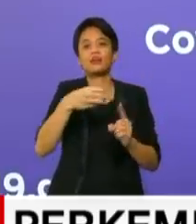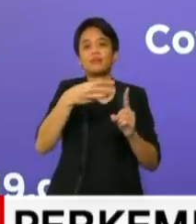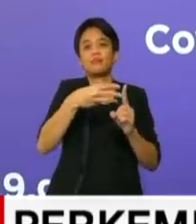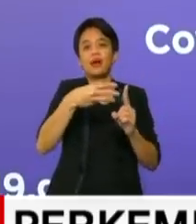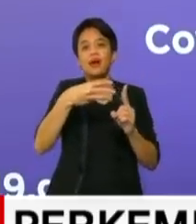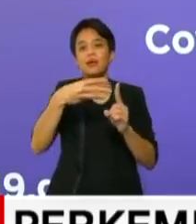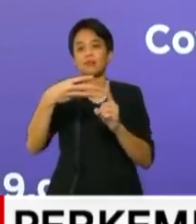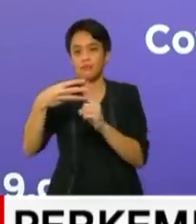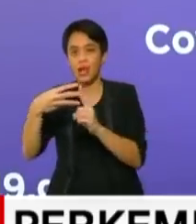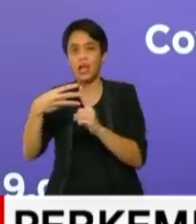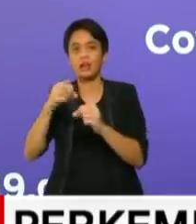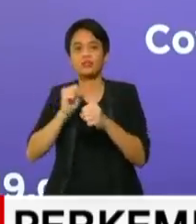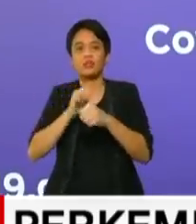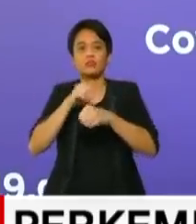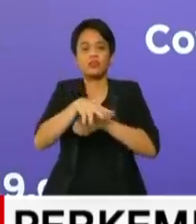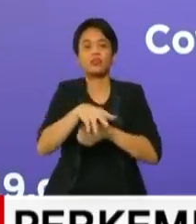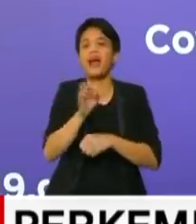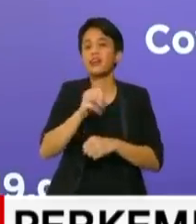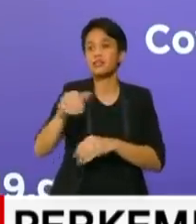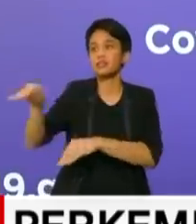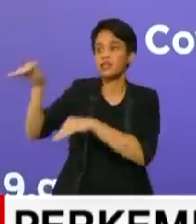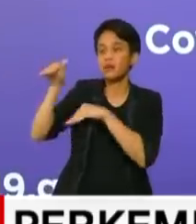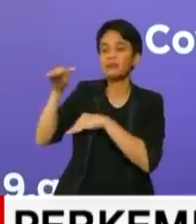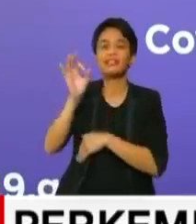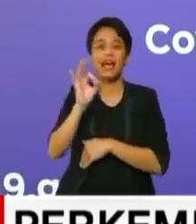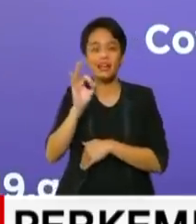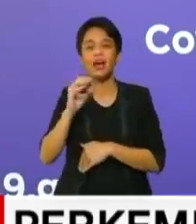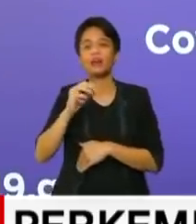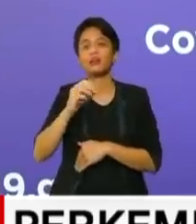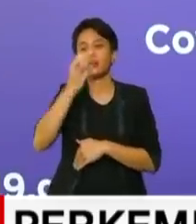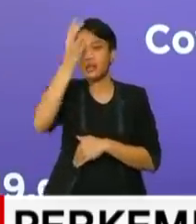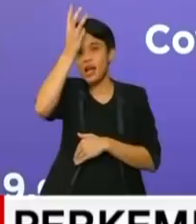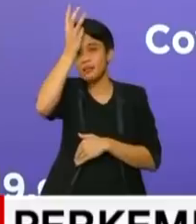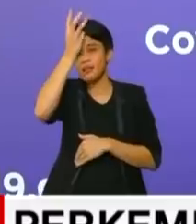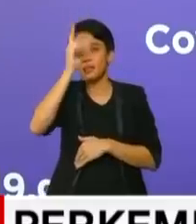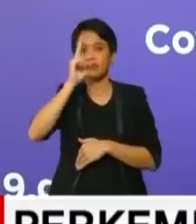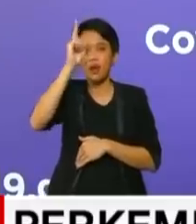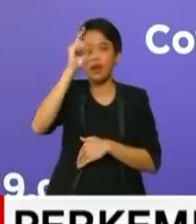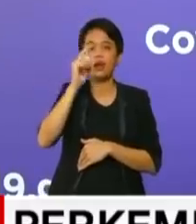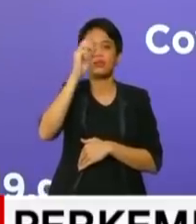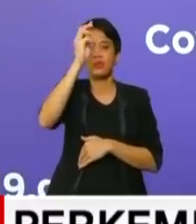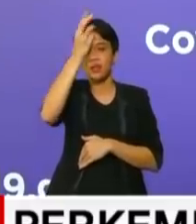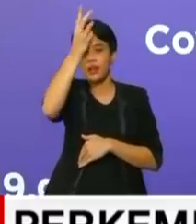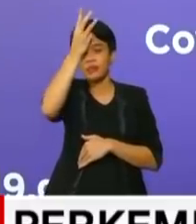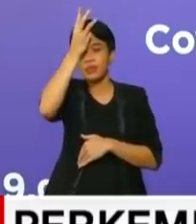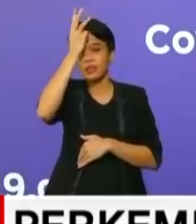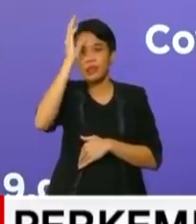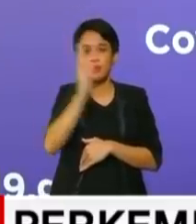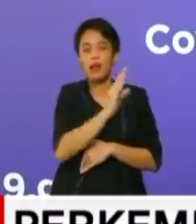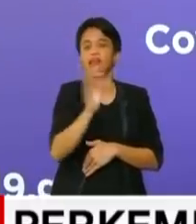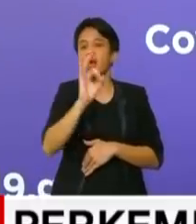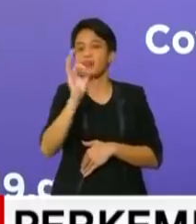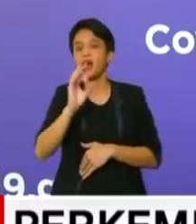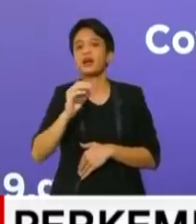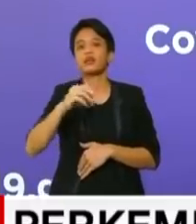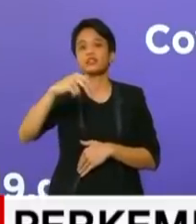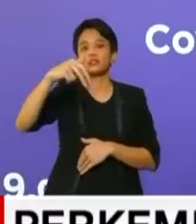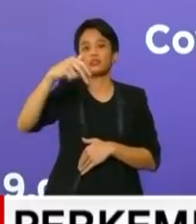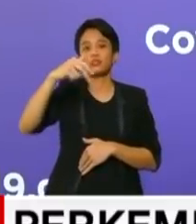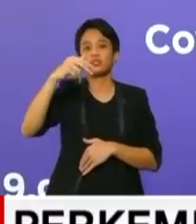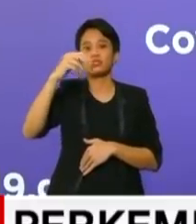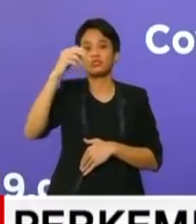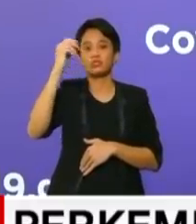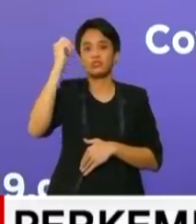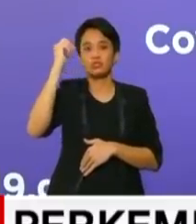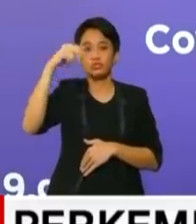kemudian Jambi, Kalimantan Barat, Kalimantan Utara, Sumatera Barat, Sulawesi Tengah, dan